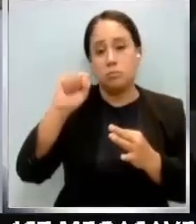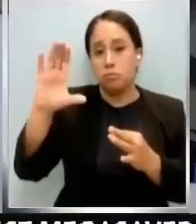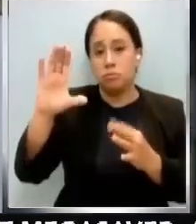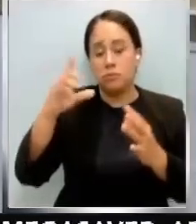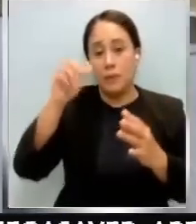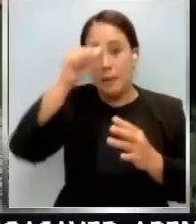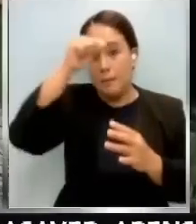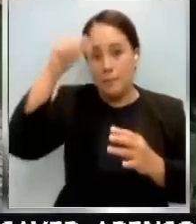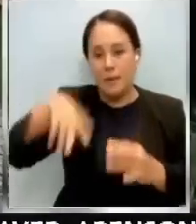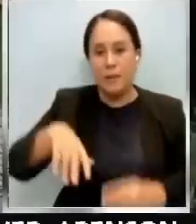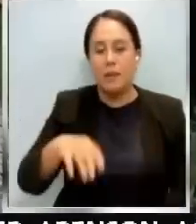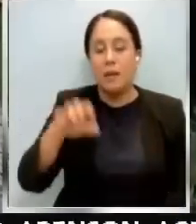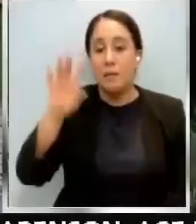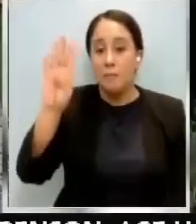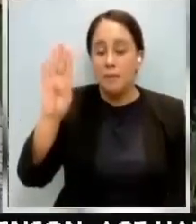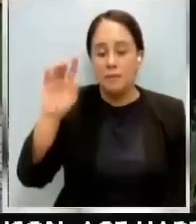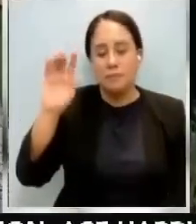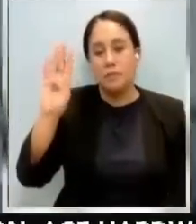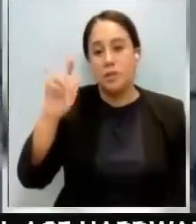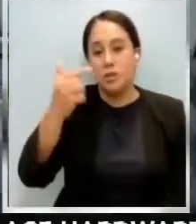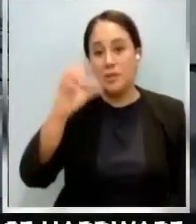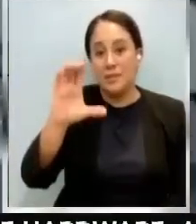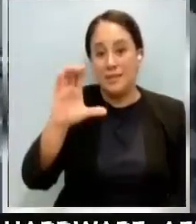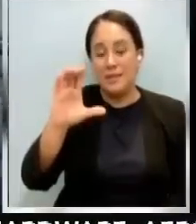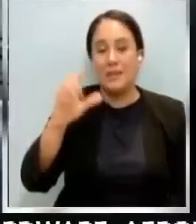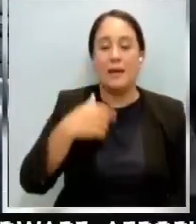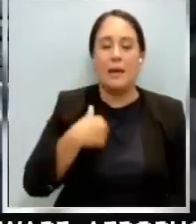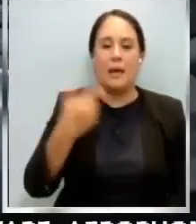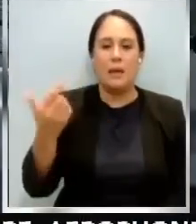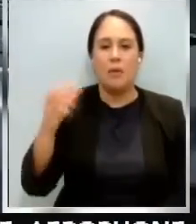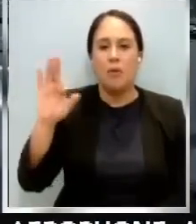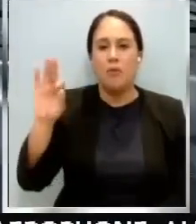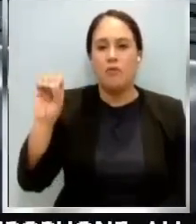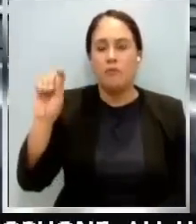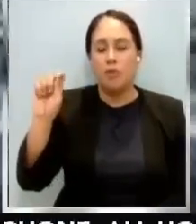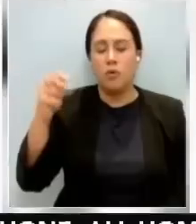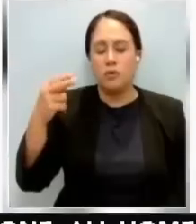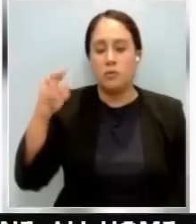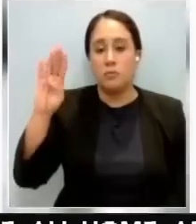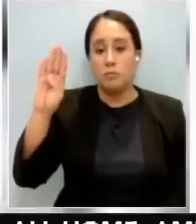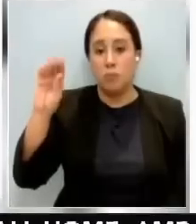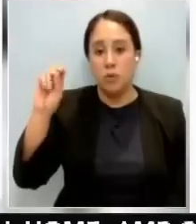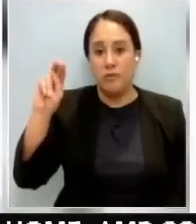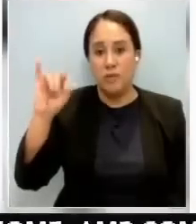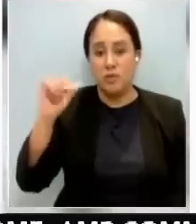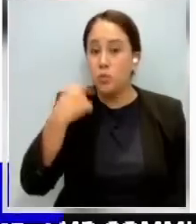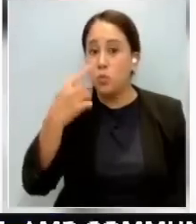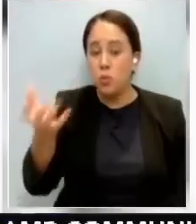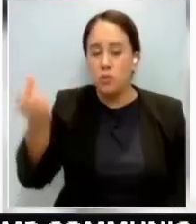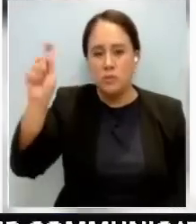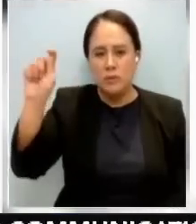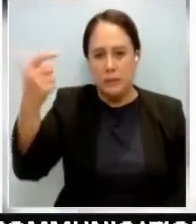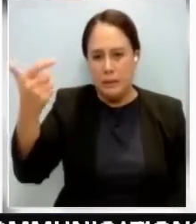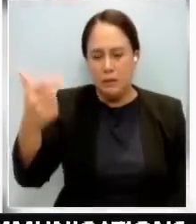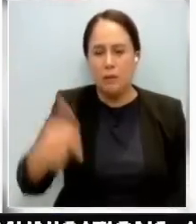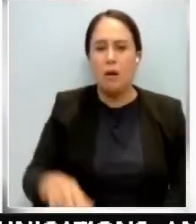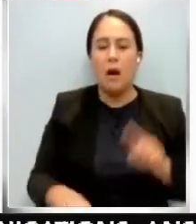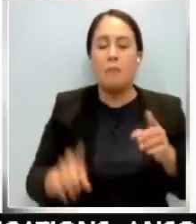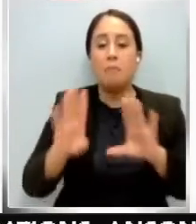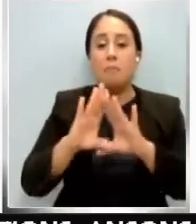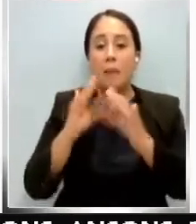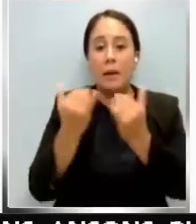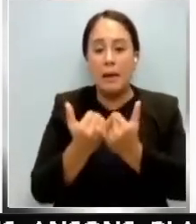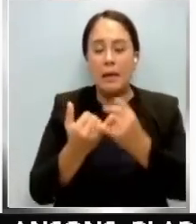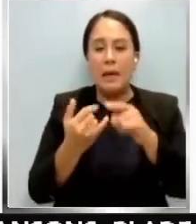Fort Bonifacio at Bonifacio Global City ang idineklarang bahagi ng Taguig City, kundi maging ang mga barangay na tinatawag na